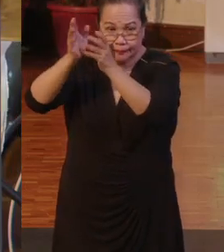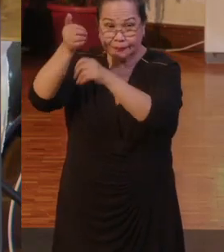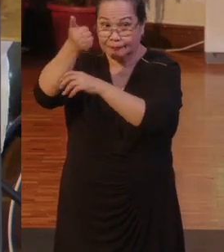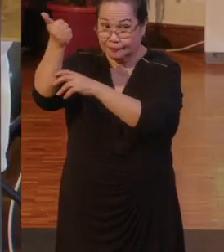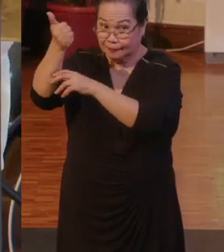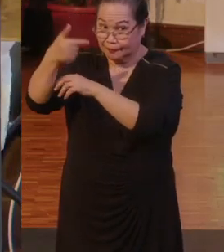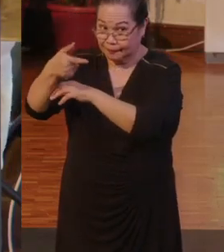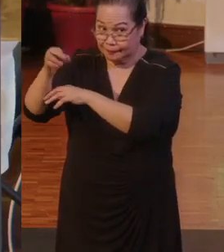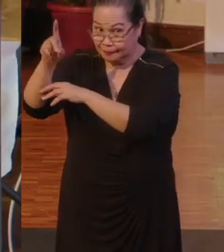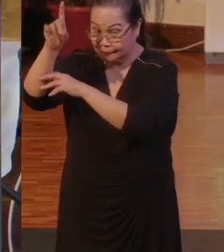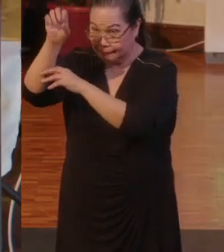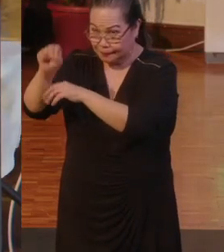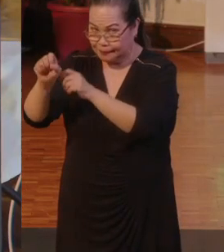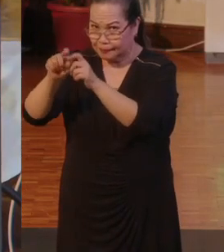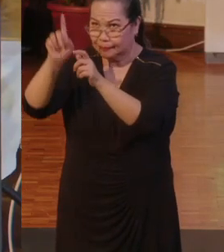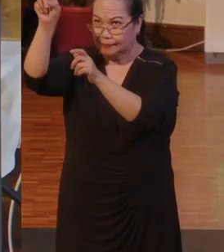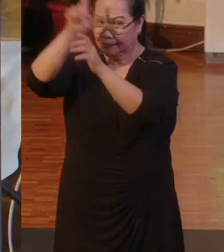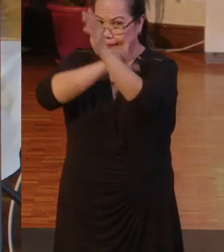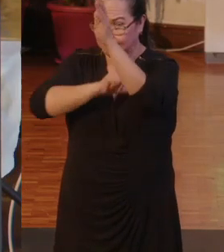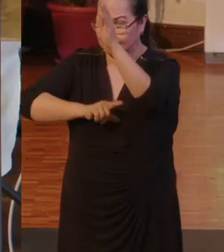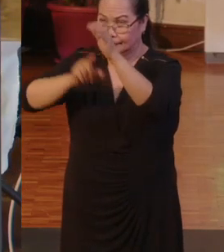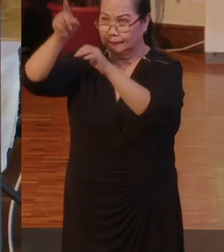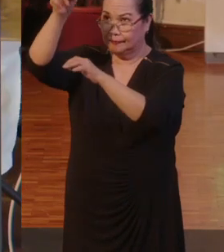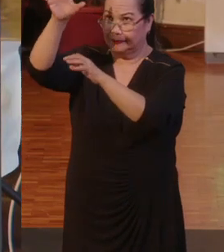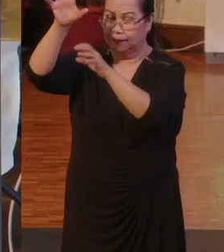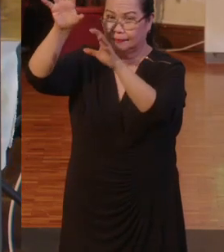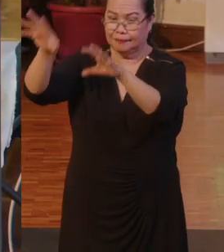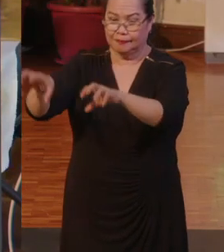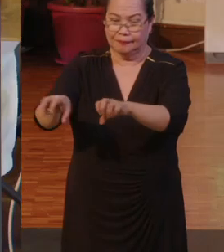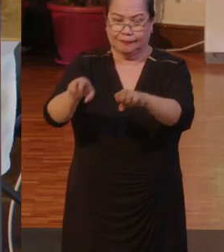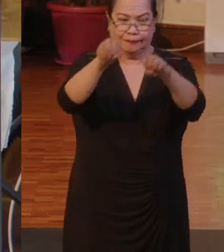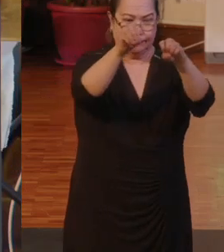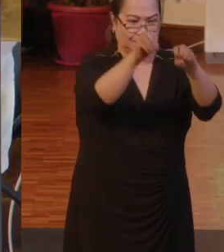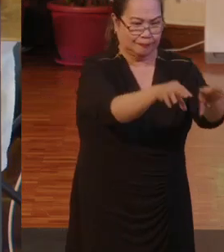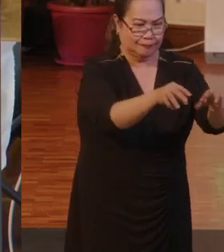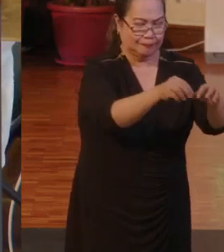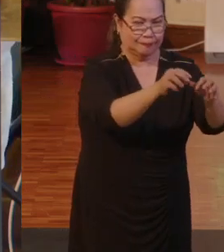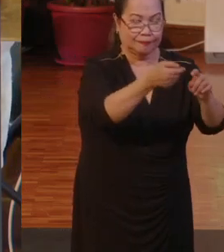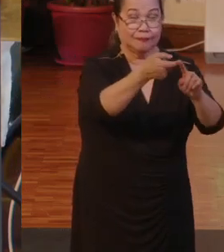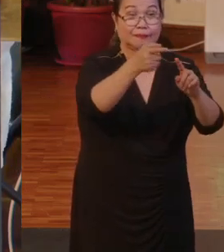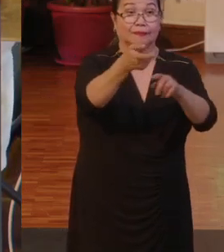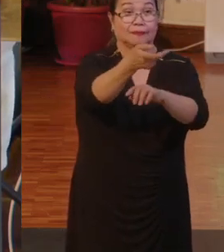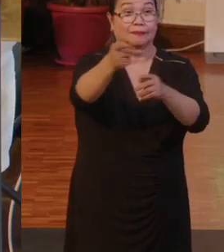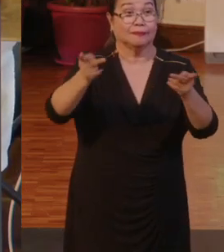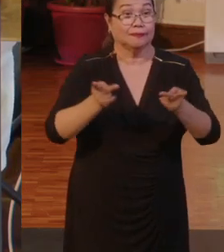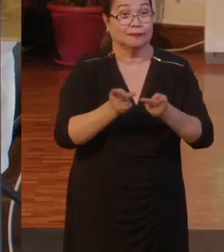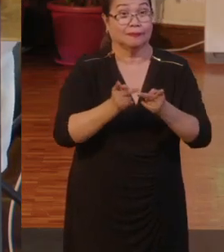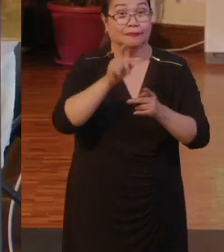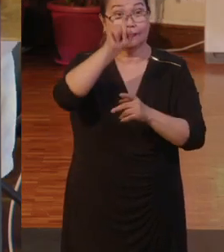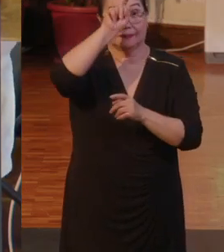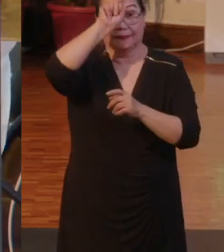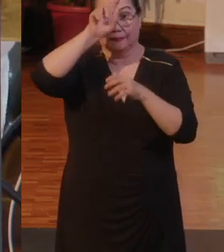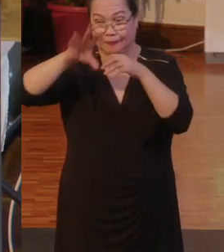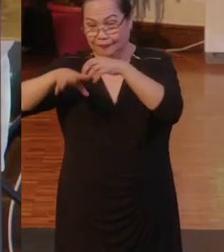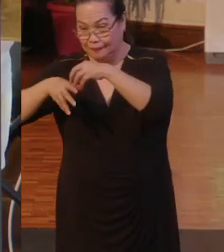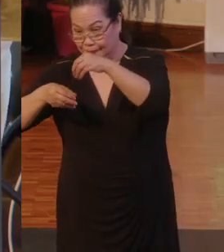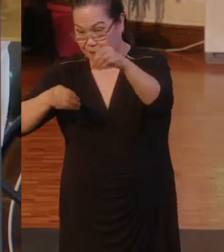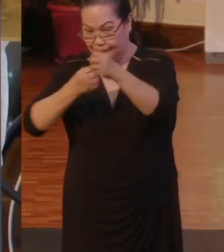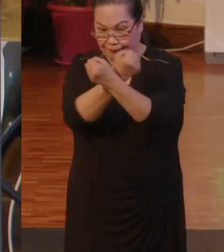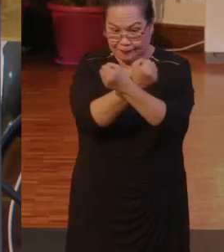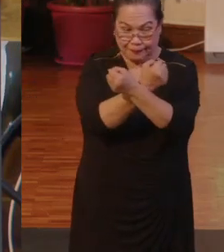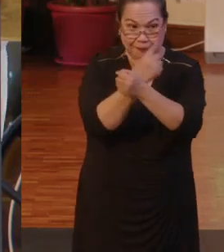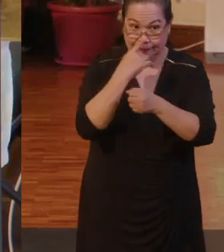cities that you did not build, and houses full of all good things that you did not fill, and cisterns that